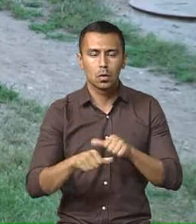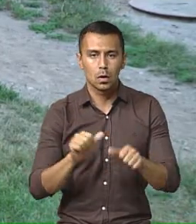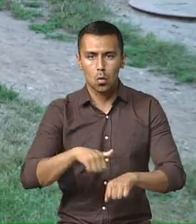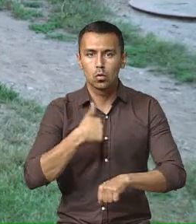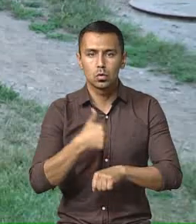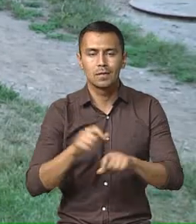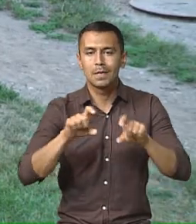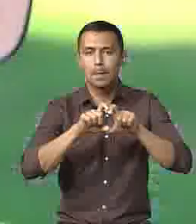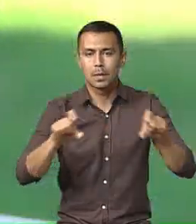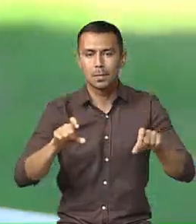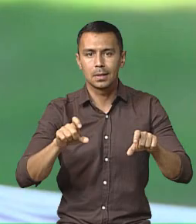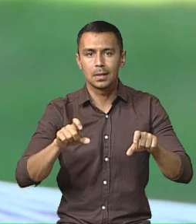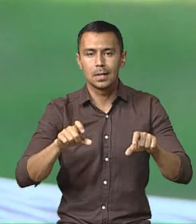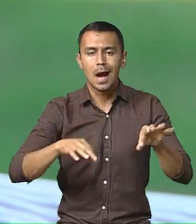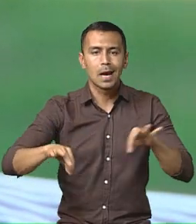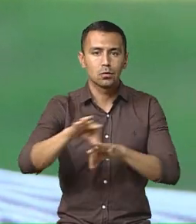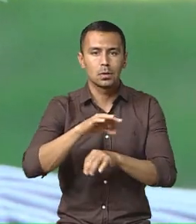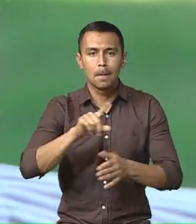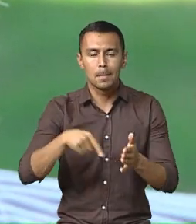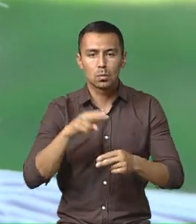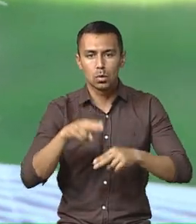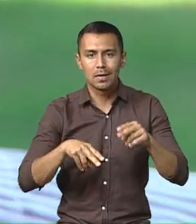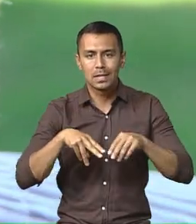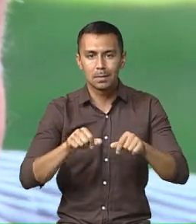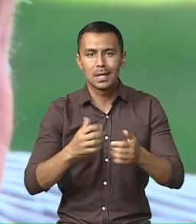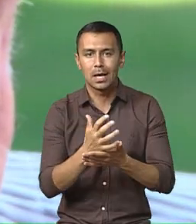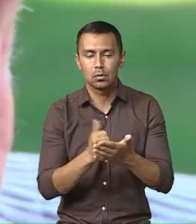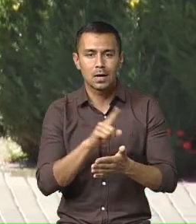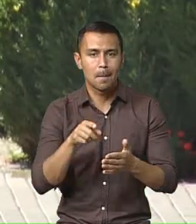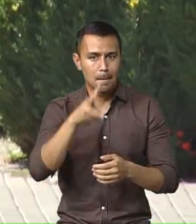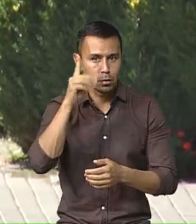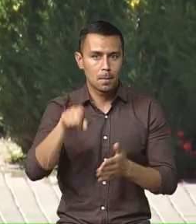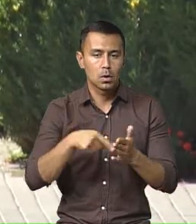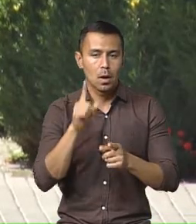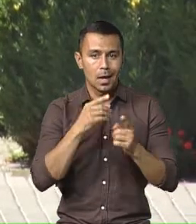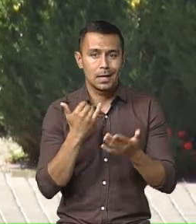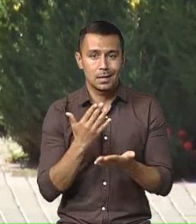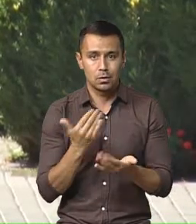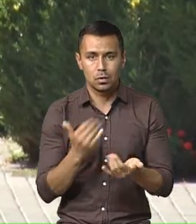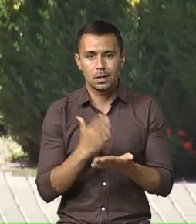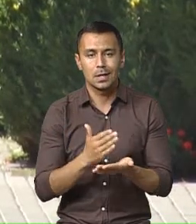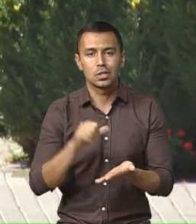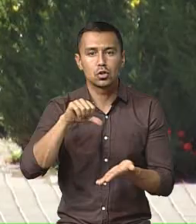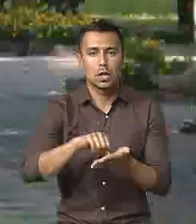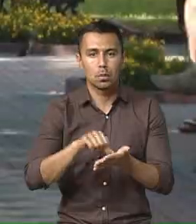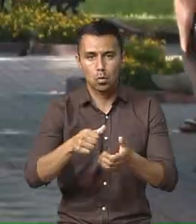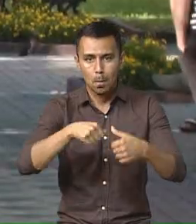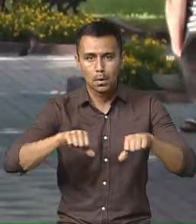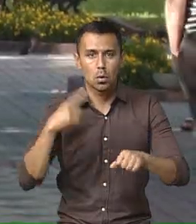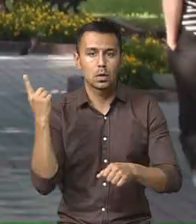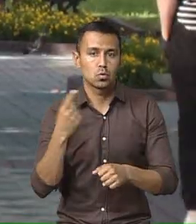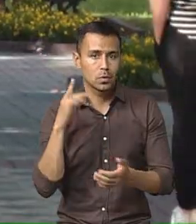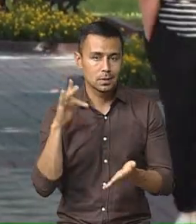очолював департамент архітектури містобудування земельних ресурсів Хмельницької міської ради і котрий нині є членом топонімічної комісії обласного